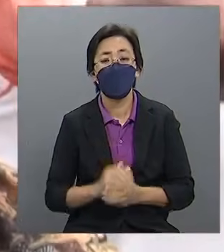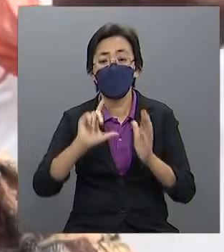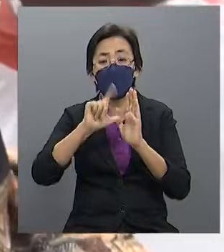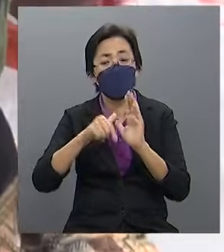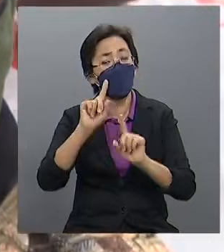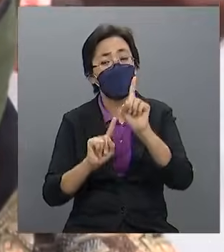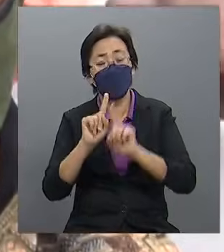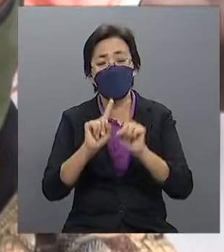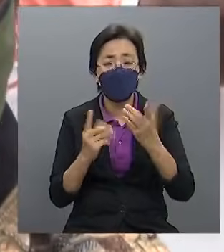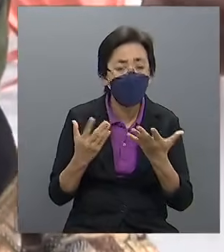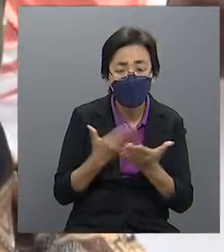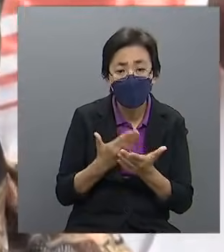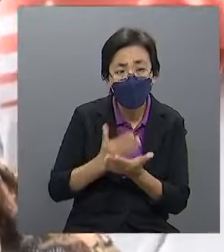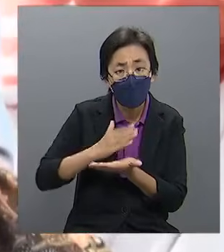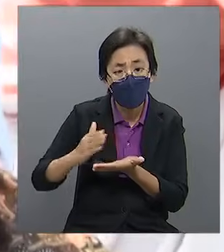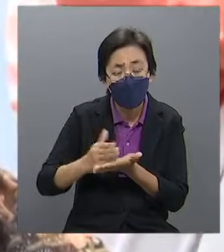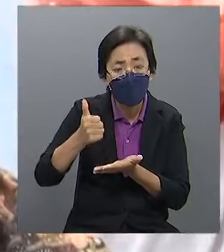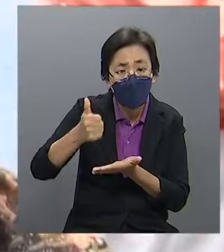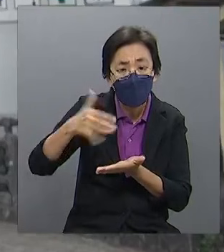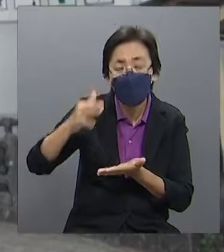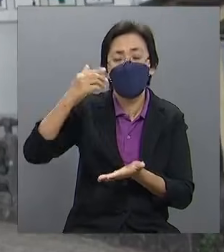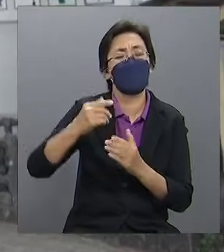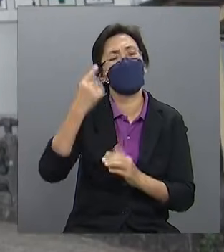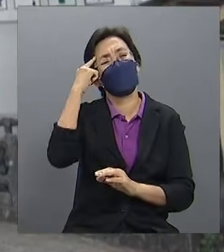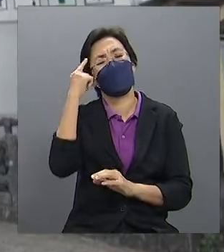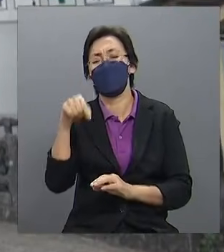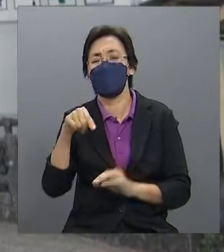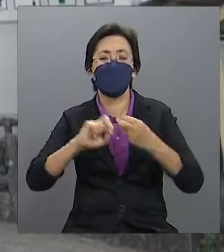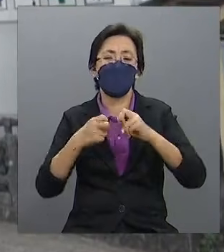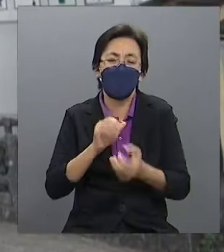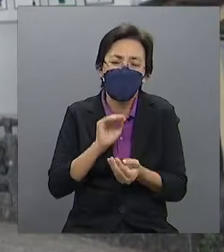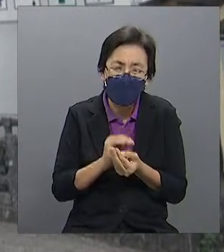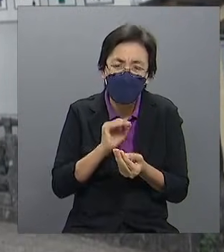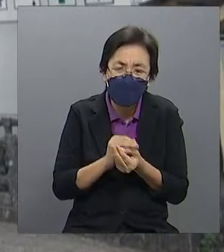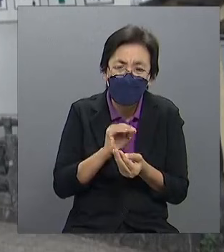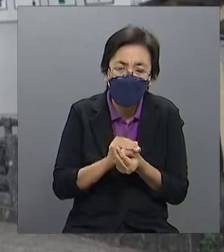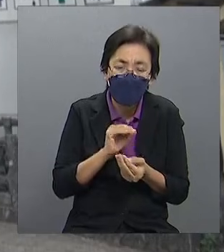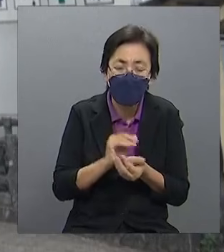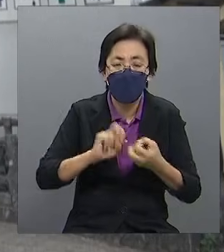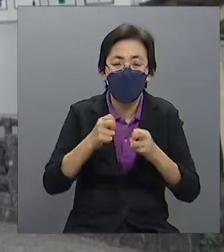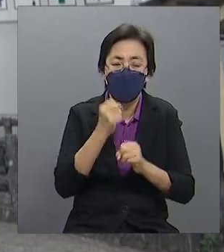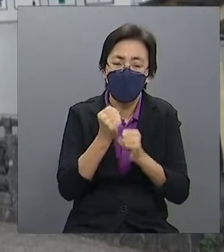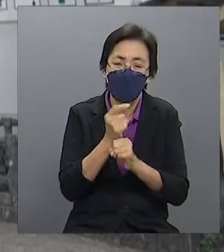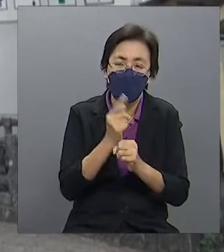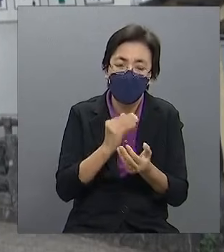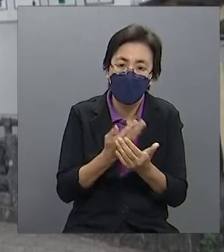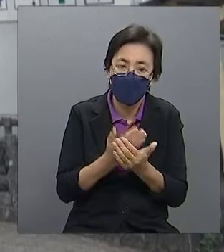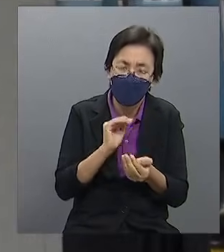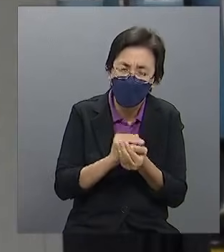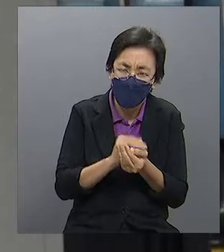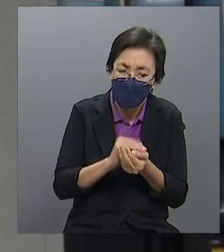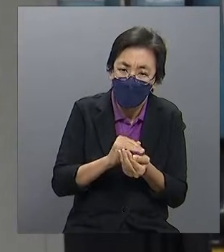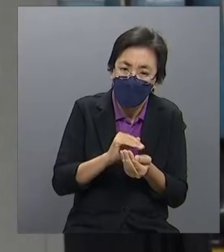งินคืนเจ้าหนี้ทำให้ปัญหานี้หมักหมมแล้วก็ทับถมกันมานานหลายปีนะคะ ก่อนที่จะปะทุขึ้นหลังจากทั่วโลกเ